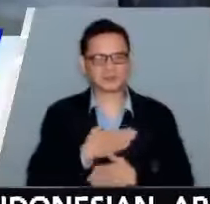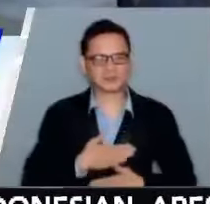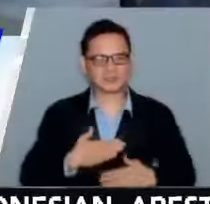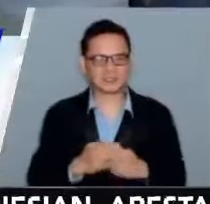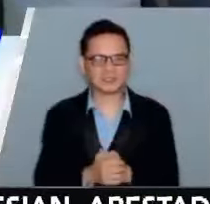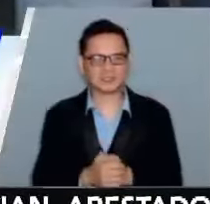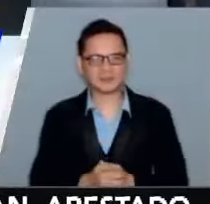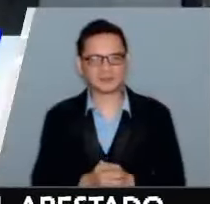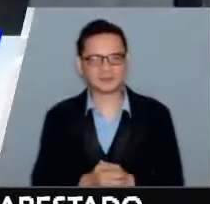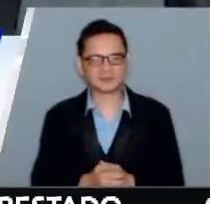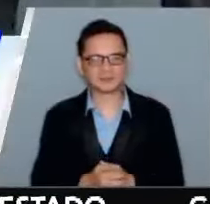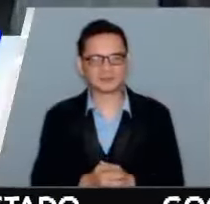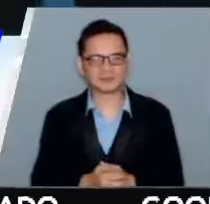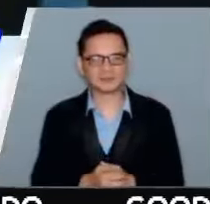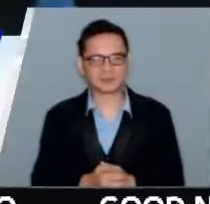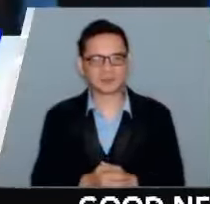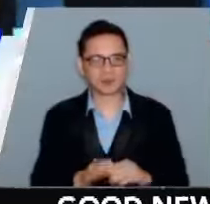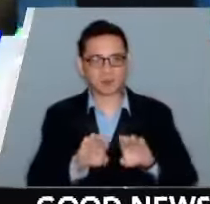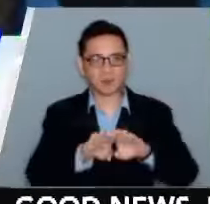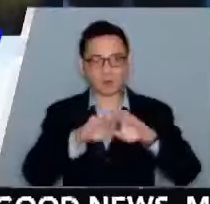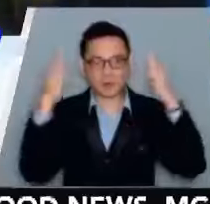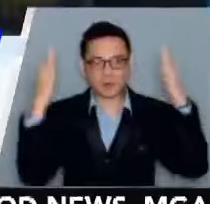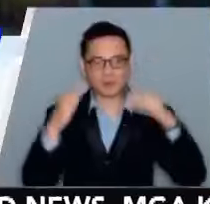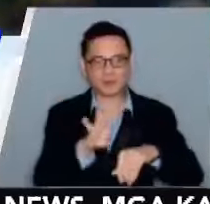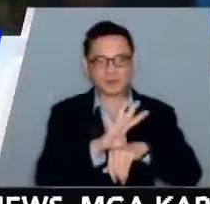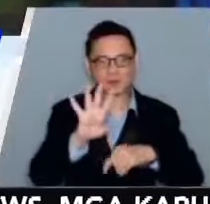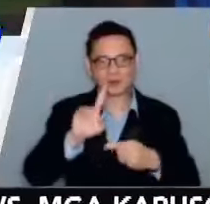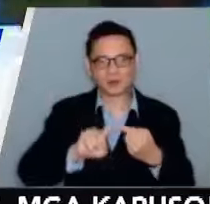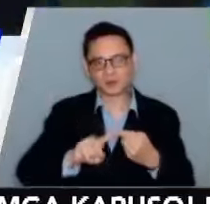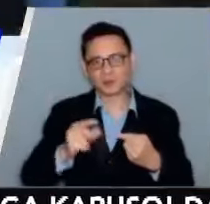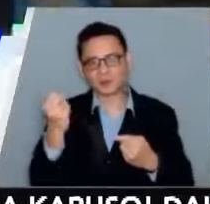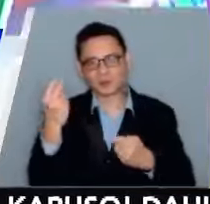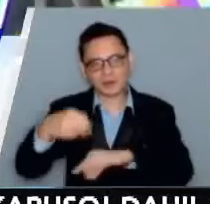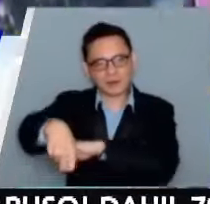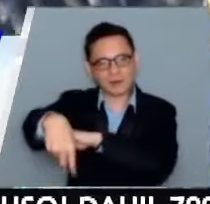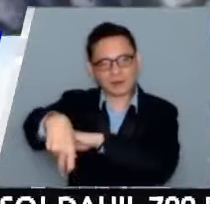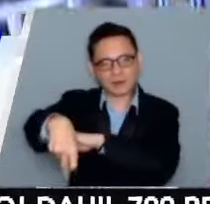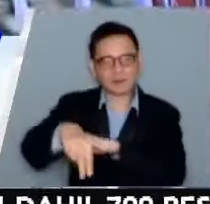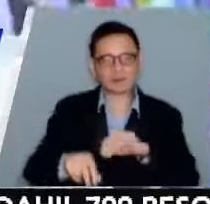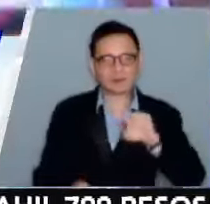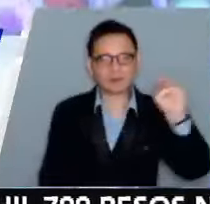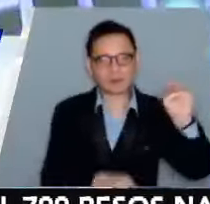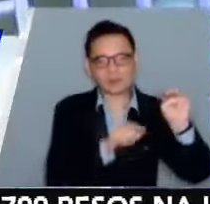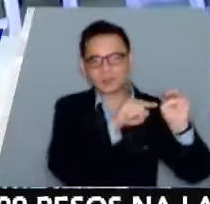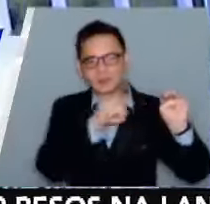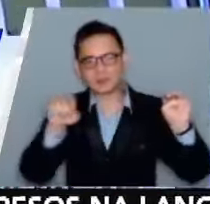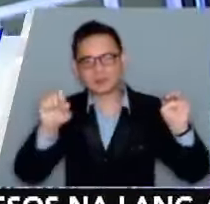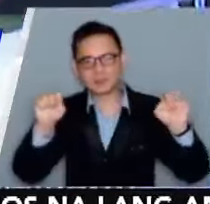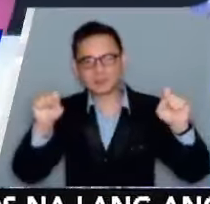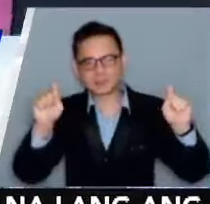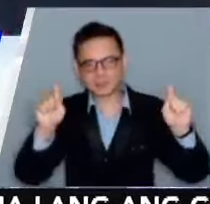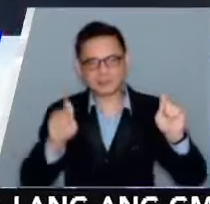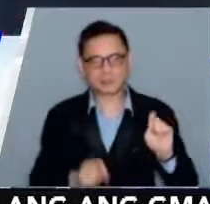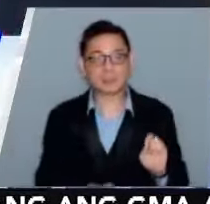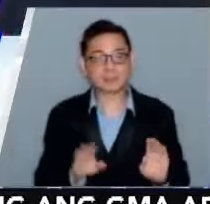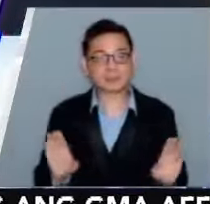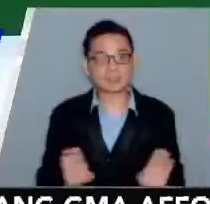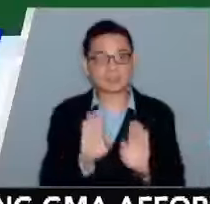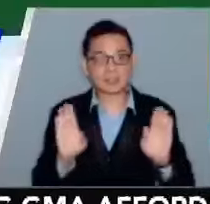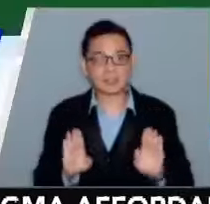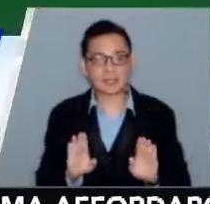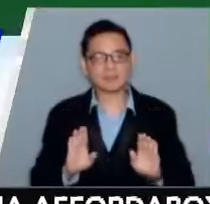Bukas ang Carnival 4 p.m. to 12 midnight tuwing Lunes hanggang Sabado at hanggang 11 p.m. lang ito tuwing